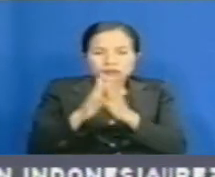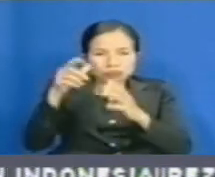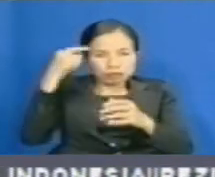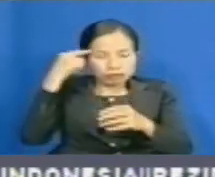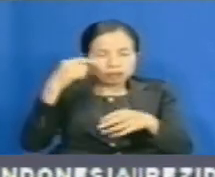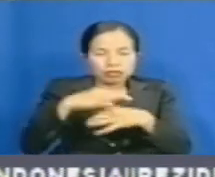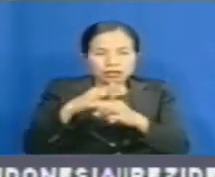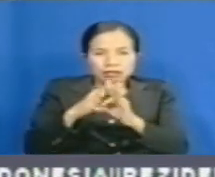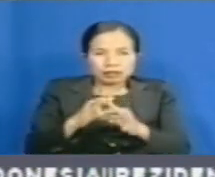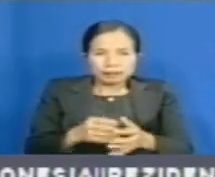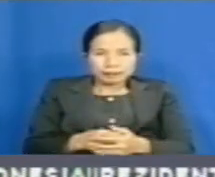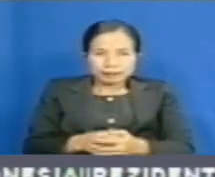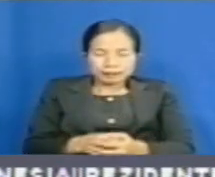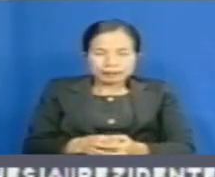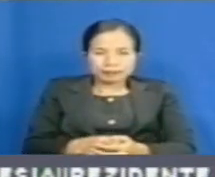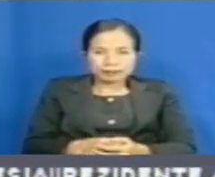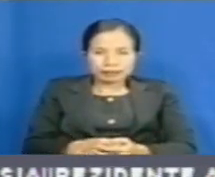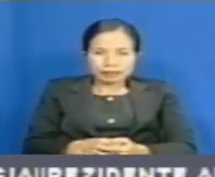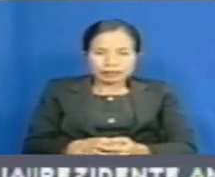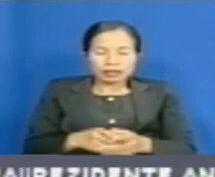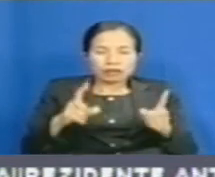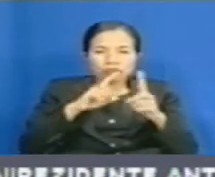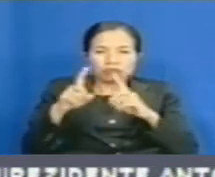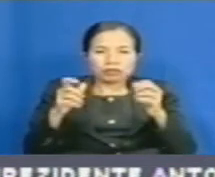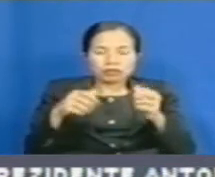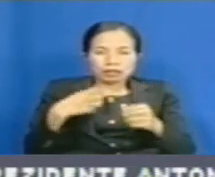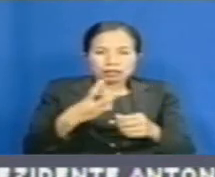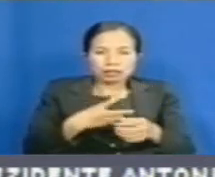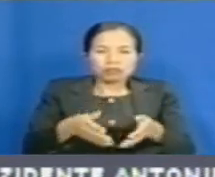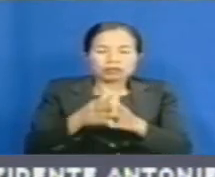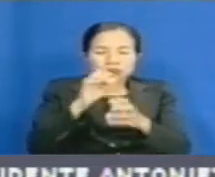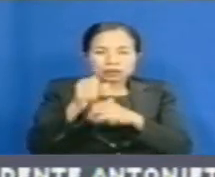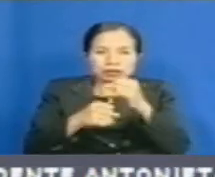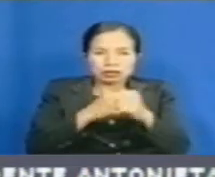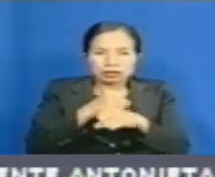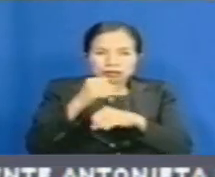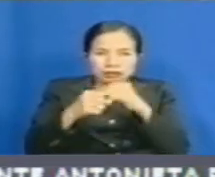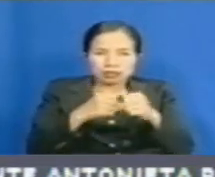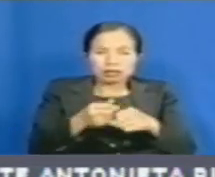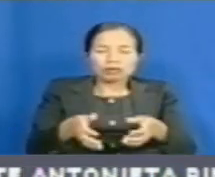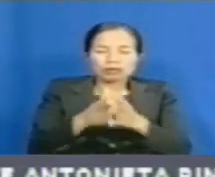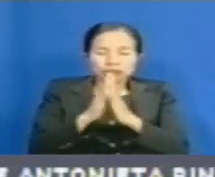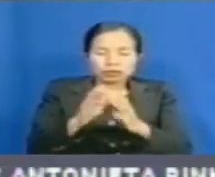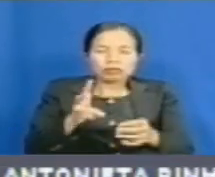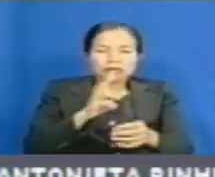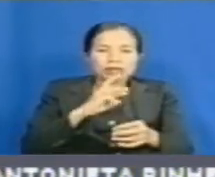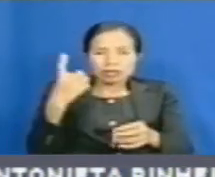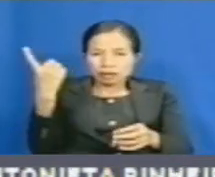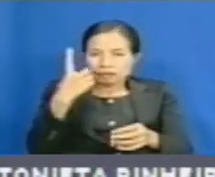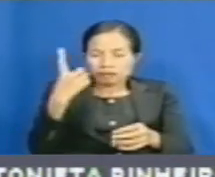atu resolve nesa nebe ba koliamo so ita husu kada tinan husu ela de mas to